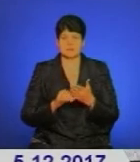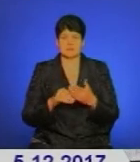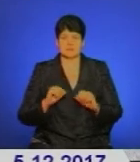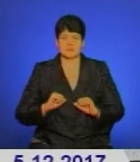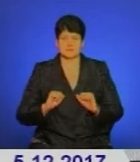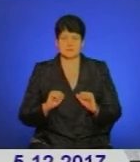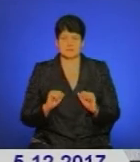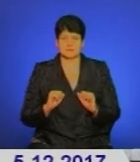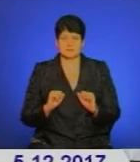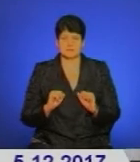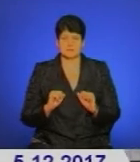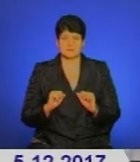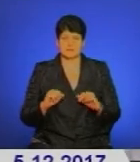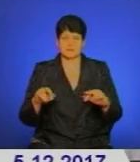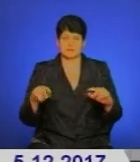граюся.